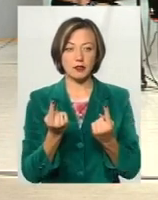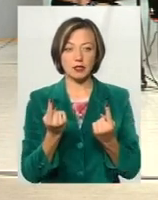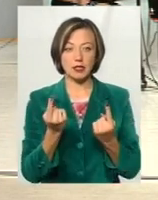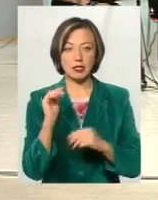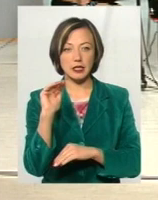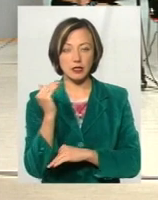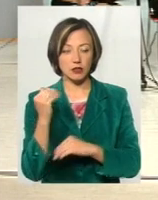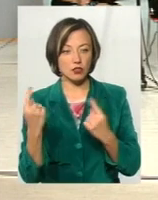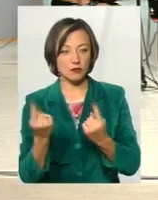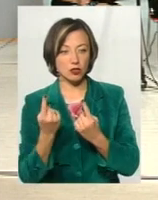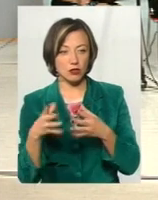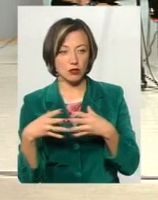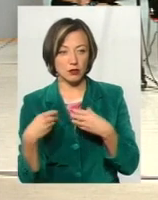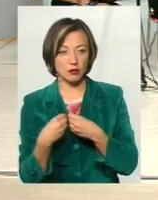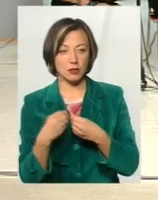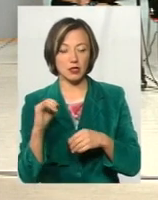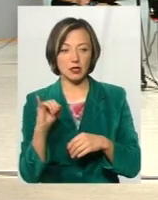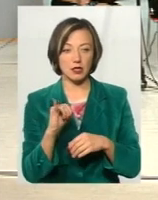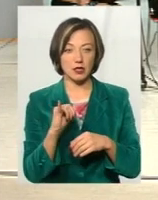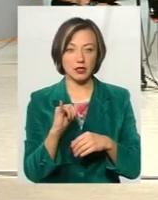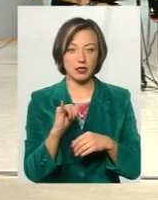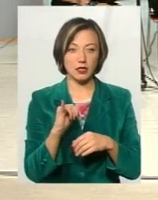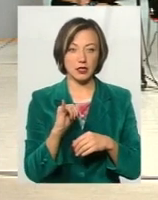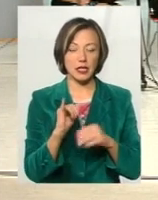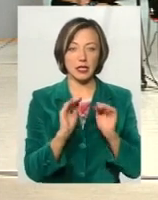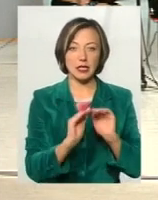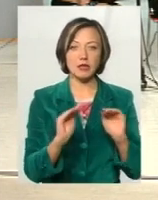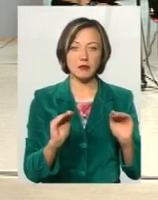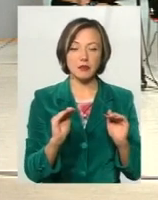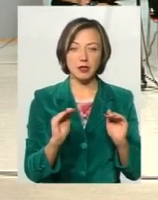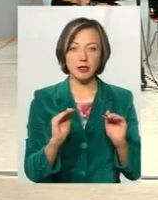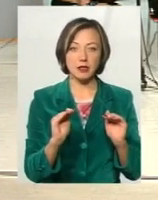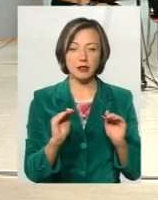дитиною з звичайної сім'ї і між дітьми з,